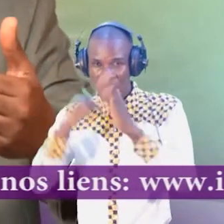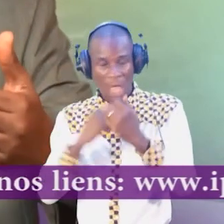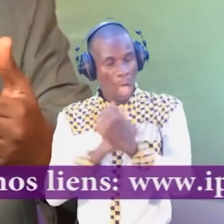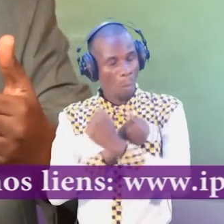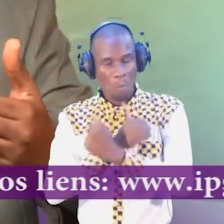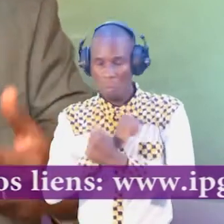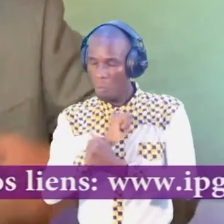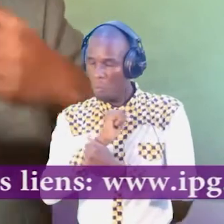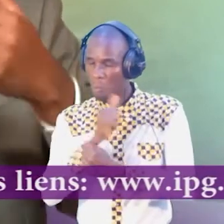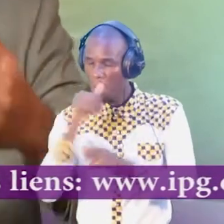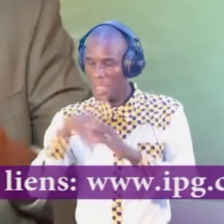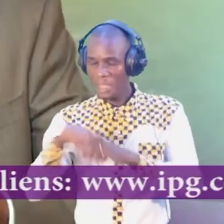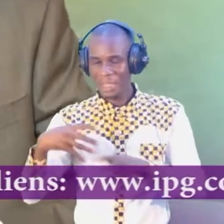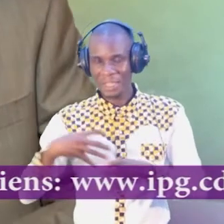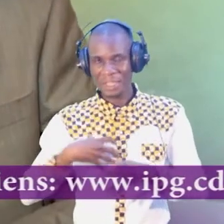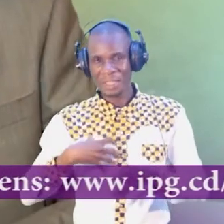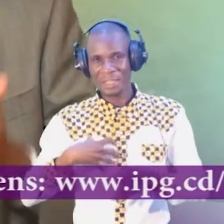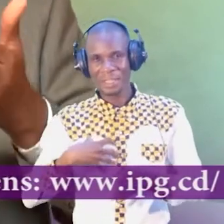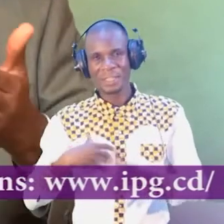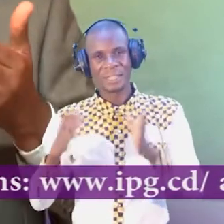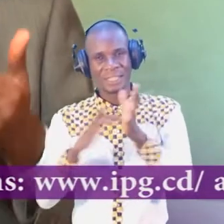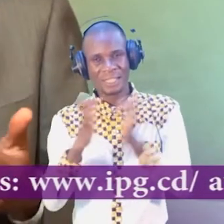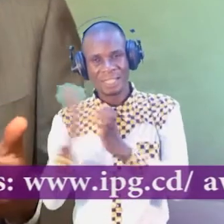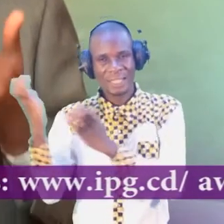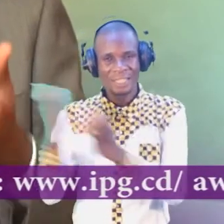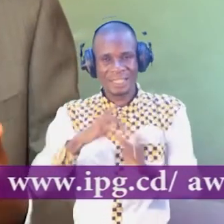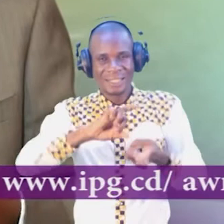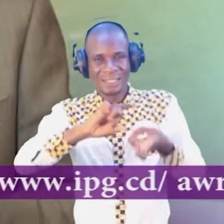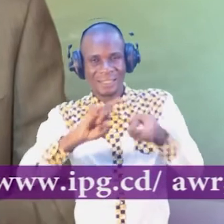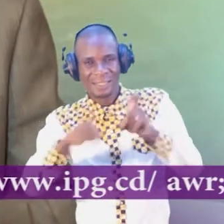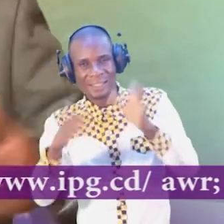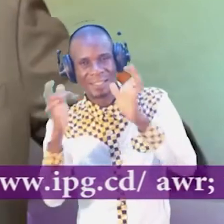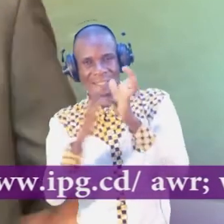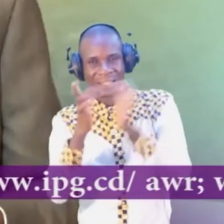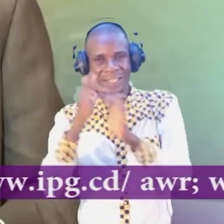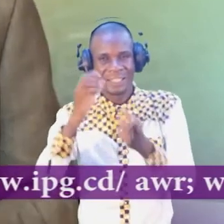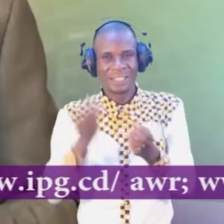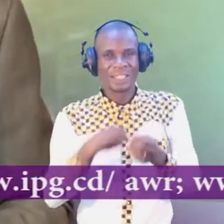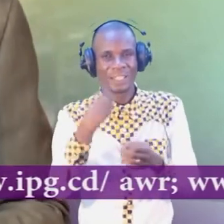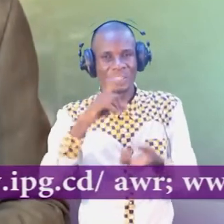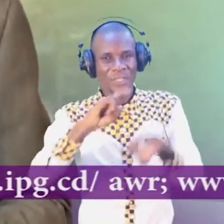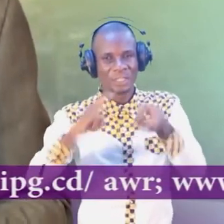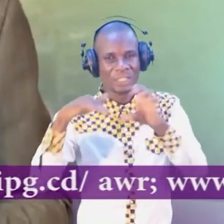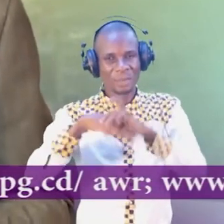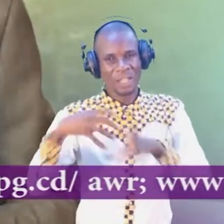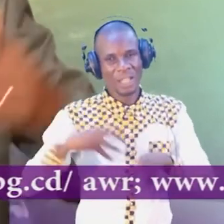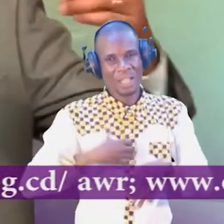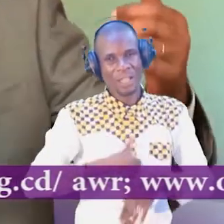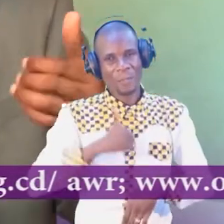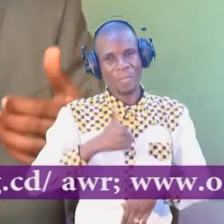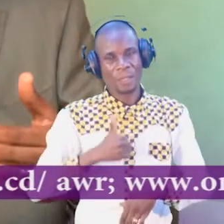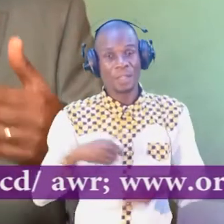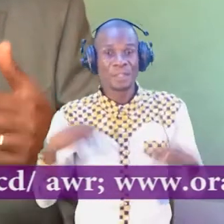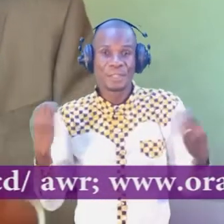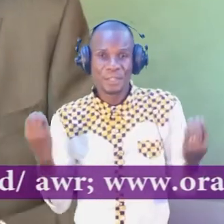yo bolingo na ye. Kobatela mibeko zomi ezali pepele. Nzambe nde apesaka biso makasi